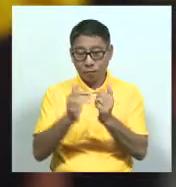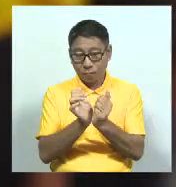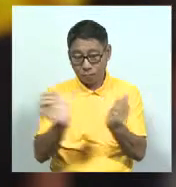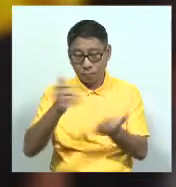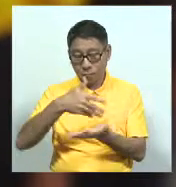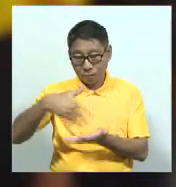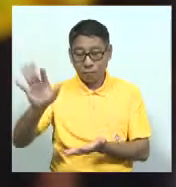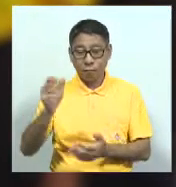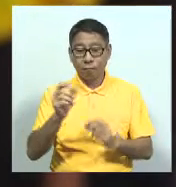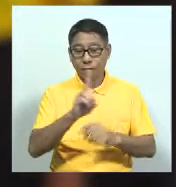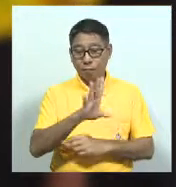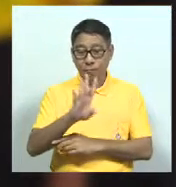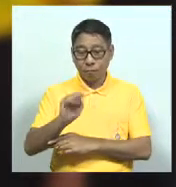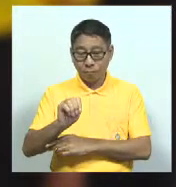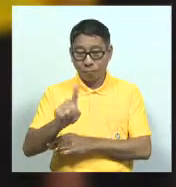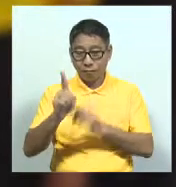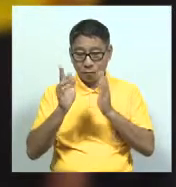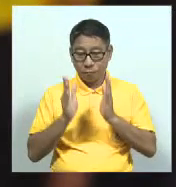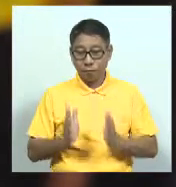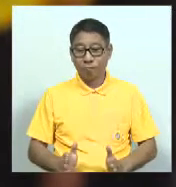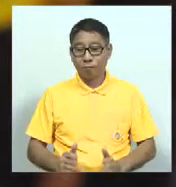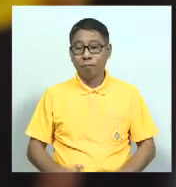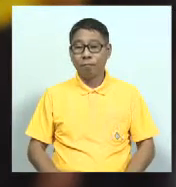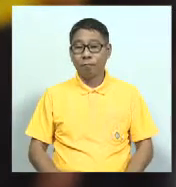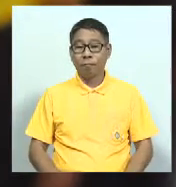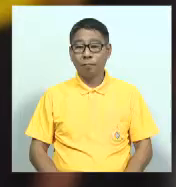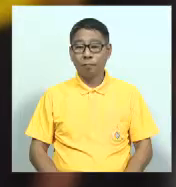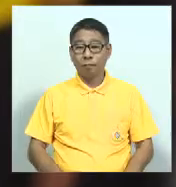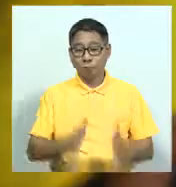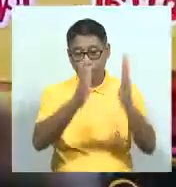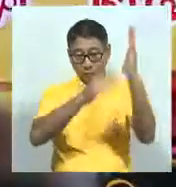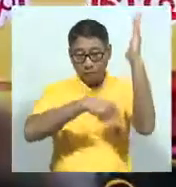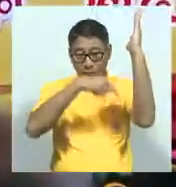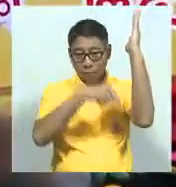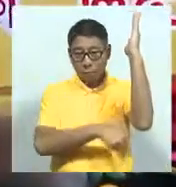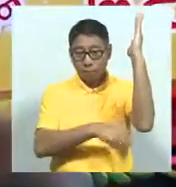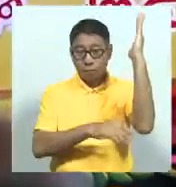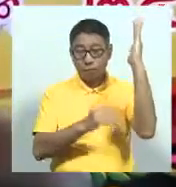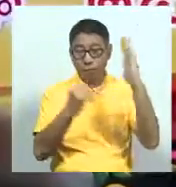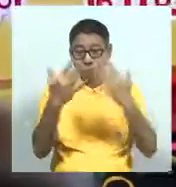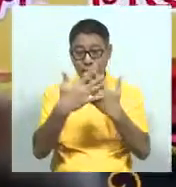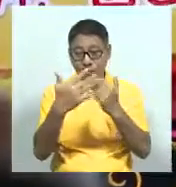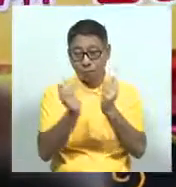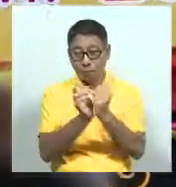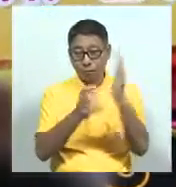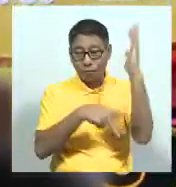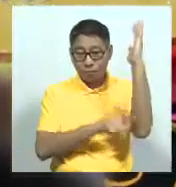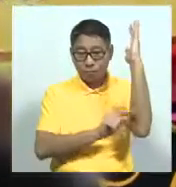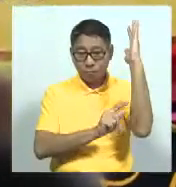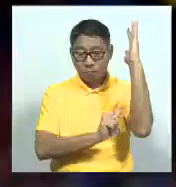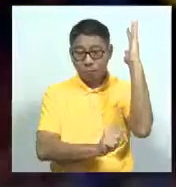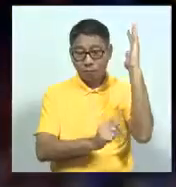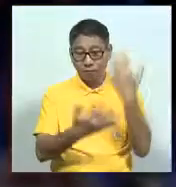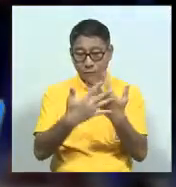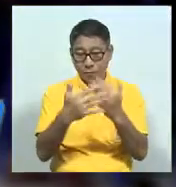หมด141คนค่ะลงไปภาคใต้กันบ้างนะคะที่เรือนจำกลางปัตตานีจัดพิธี